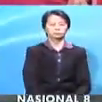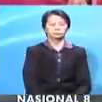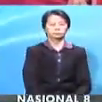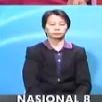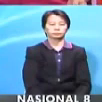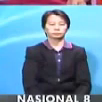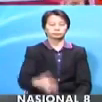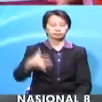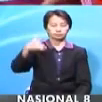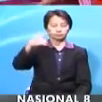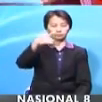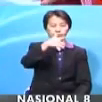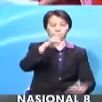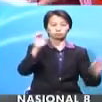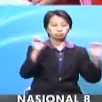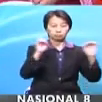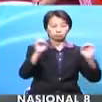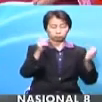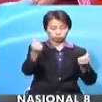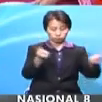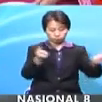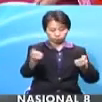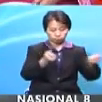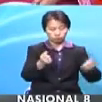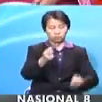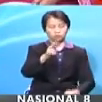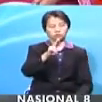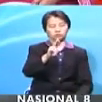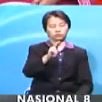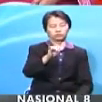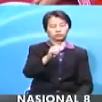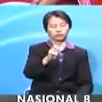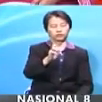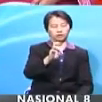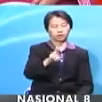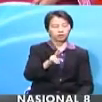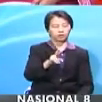pesawat tanpa pemandu UEFA pembangunan